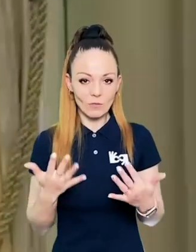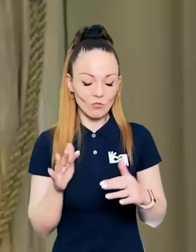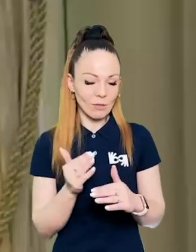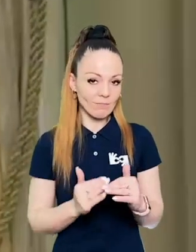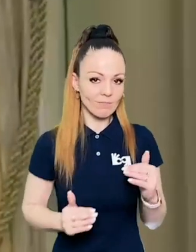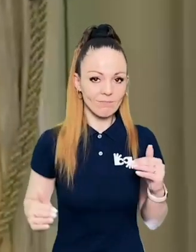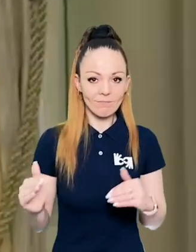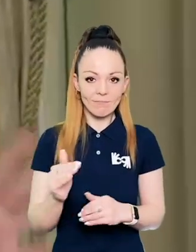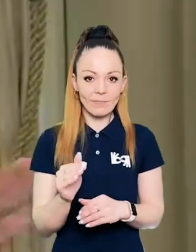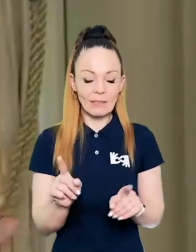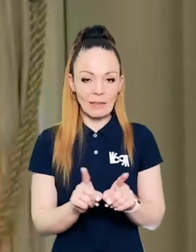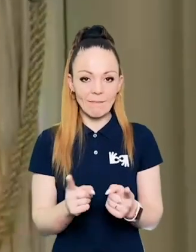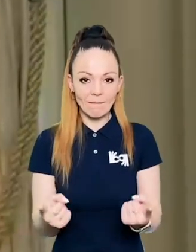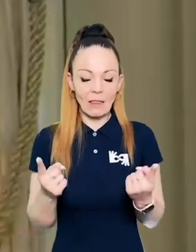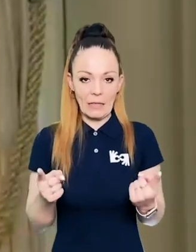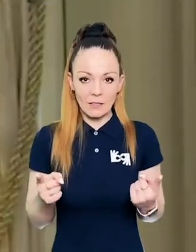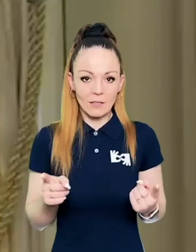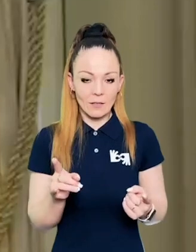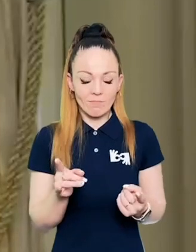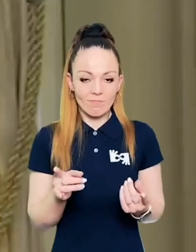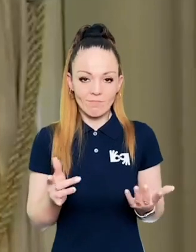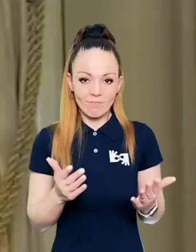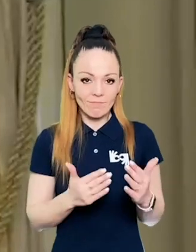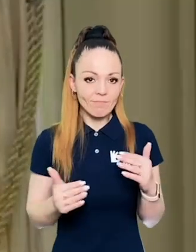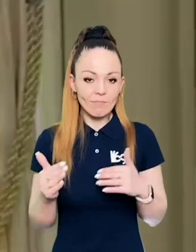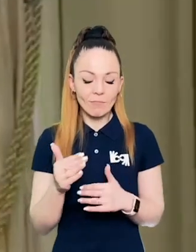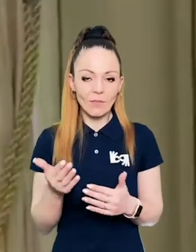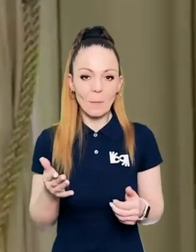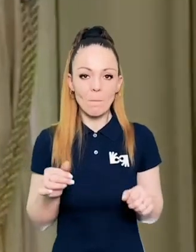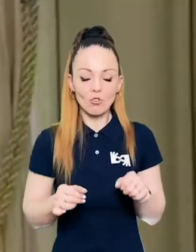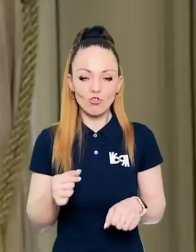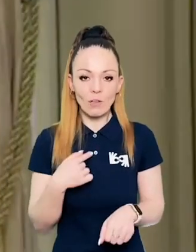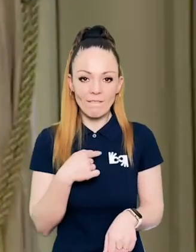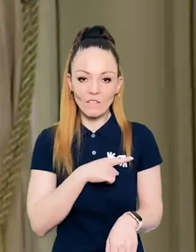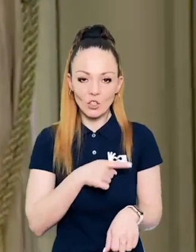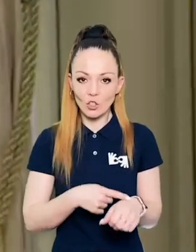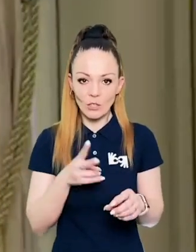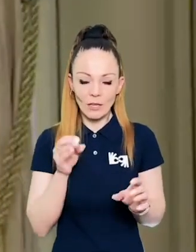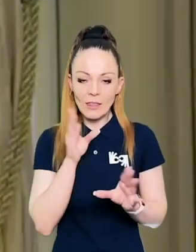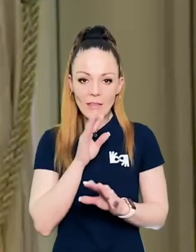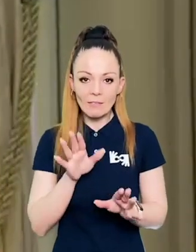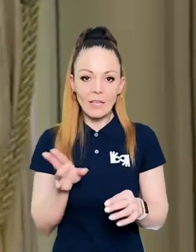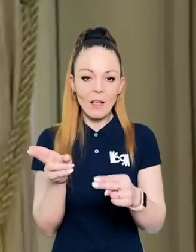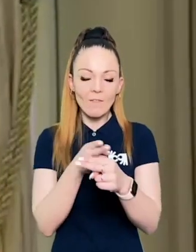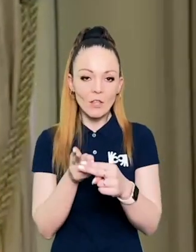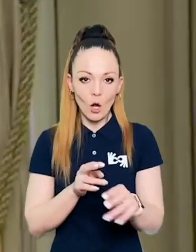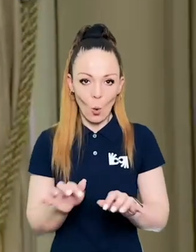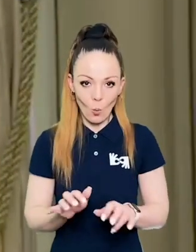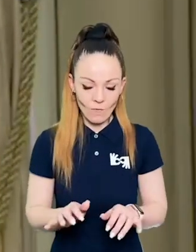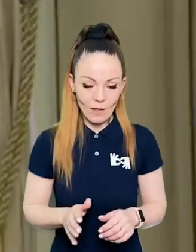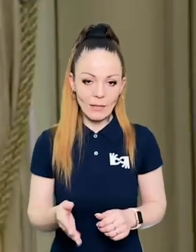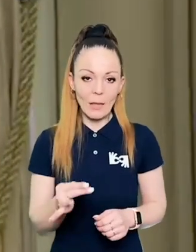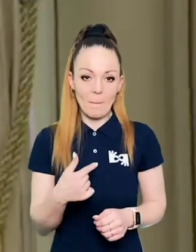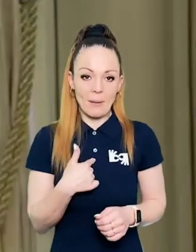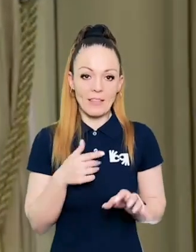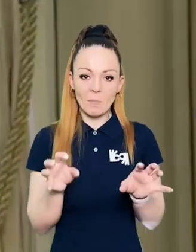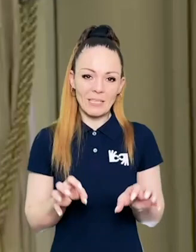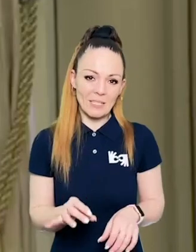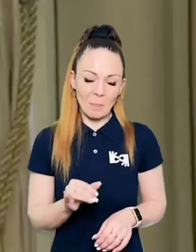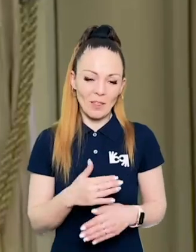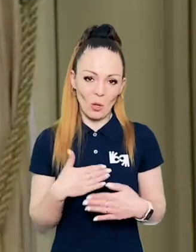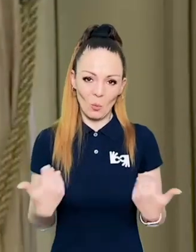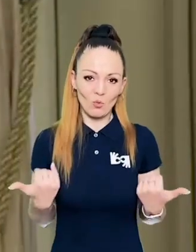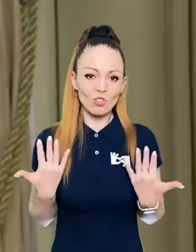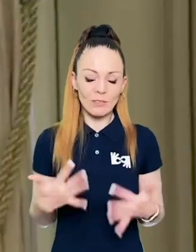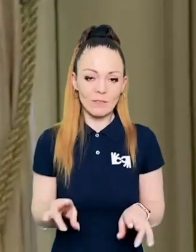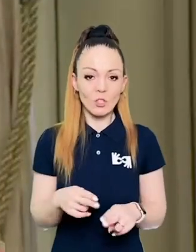їхня робота вже сягнула таких великих розмірів. Я, можливо, і фізично не встигла все відредагувати. І мені, в